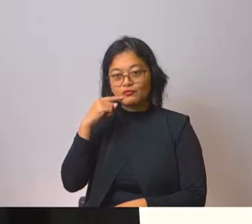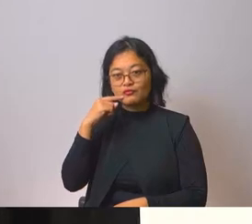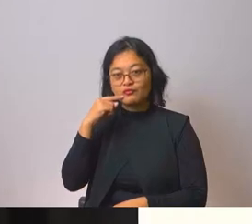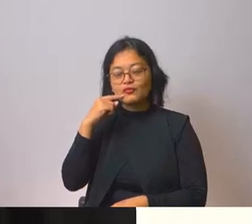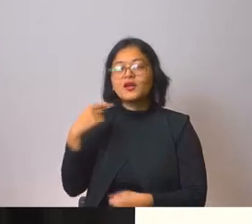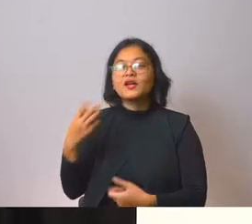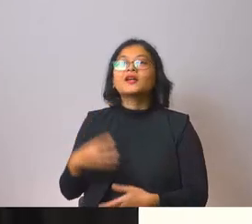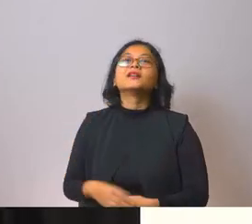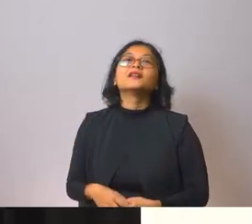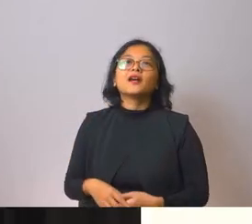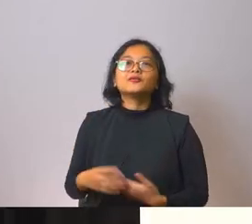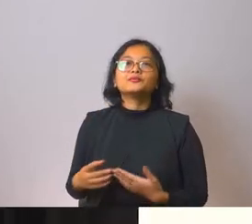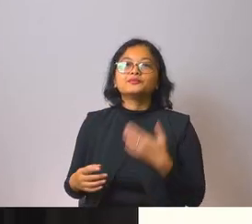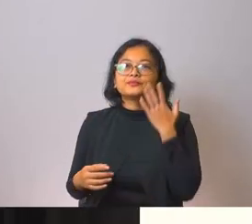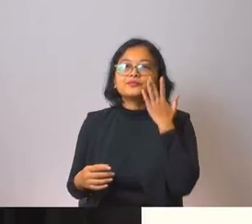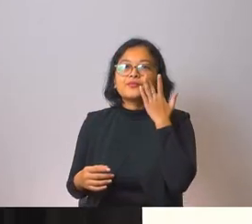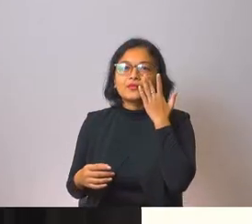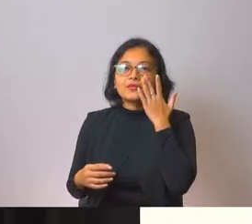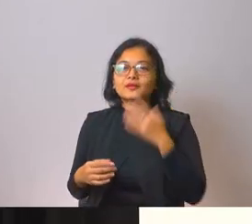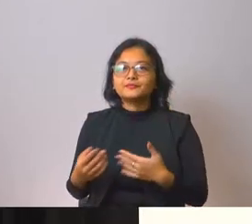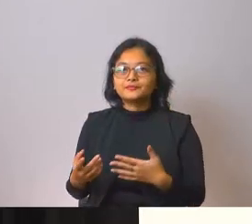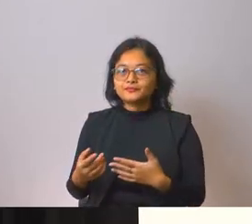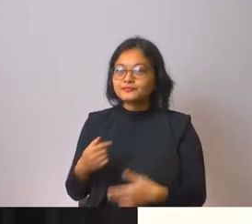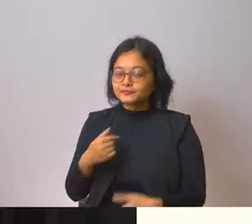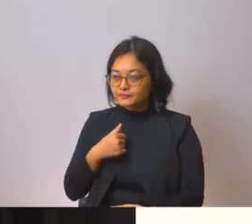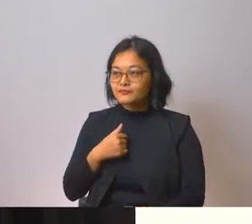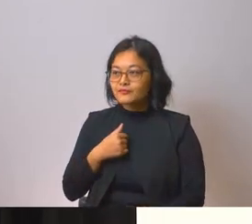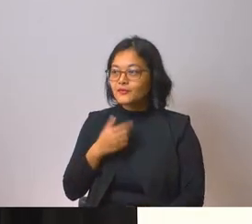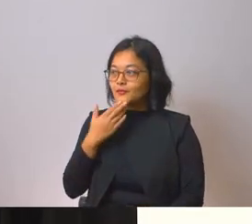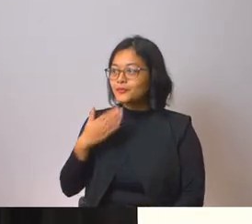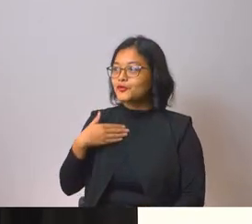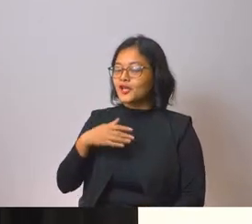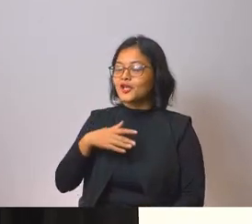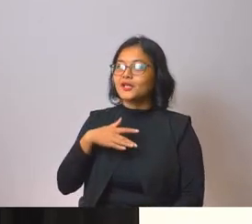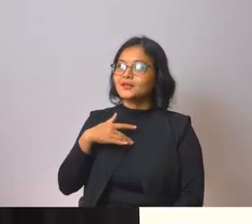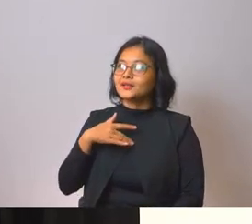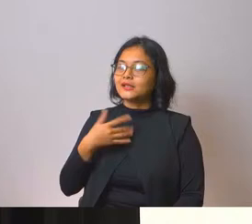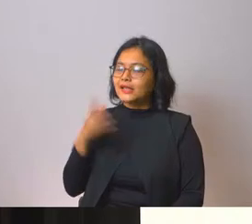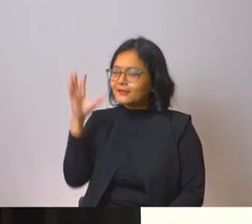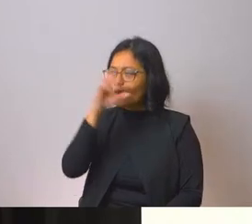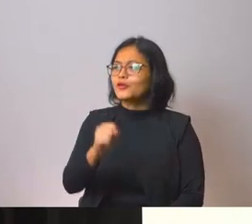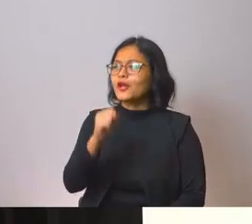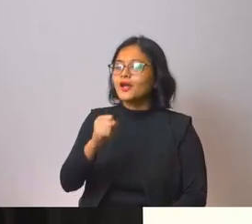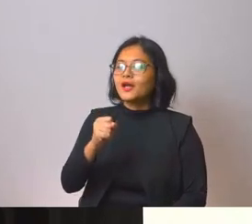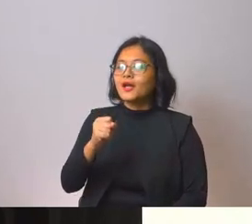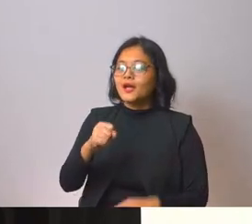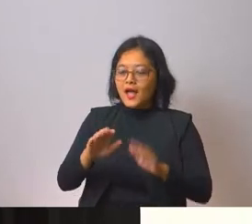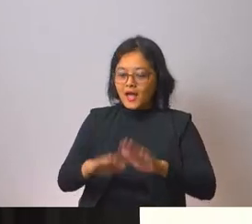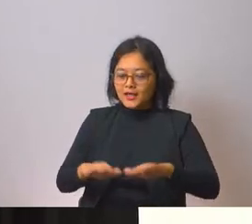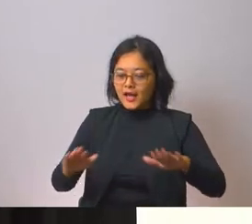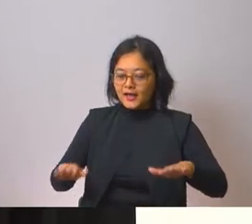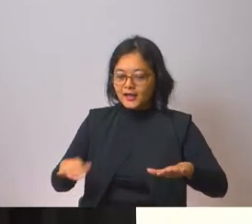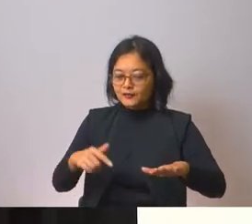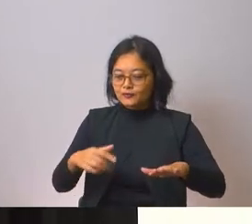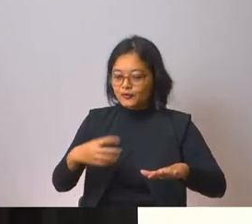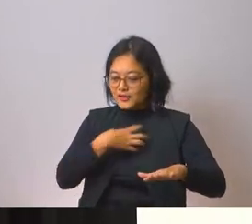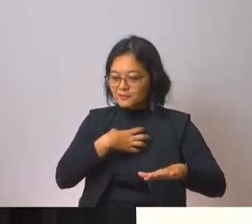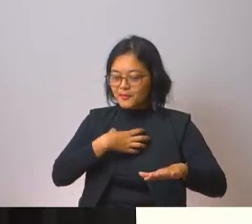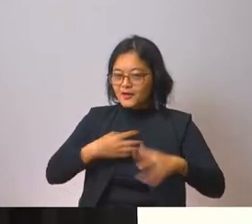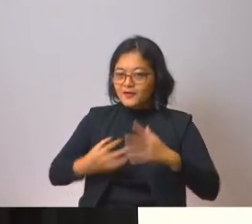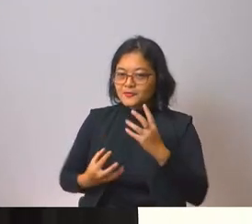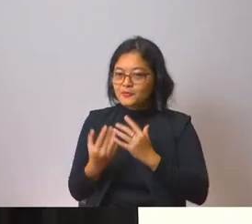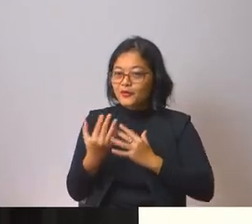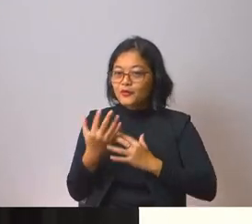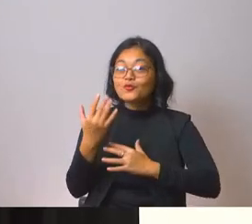Dengan Mateto, bahwa pertumbuhan iman anak itu kan sebetulnya merupakan kerjasama antara guru-guru